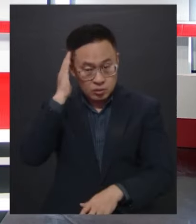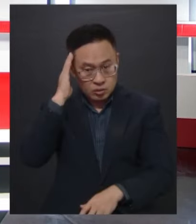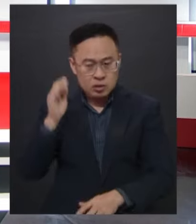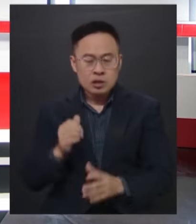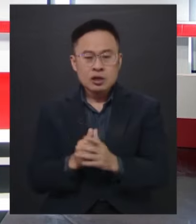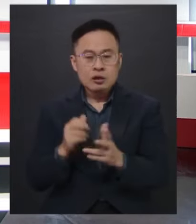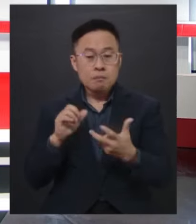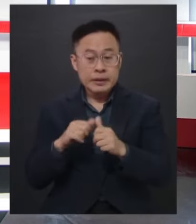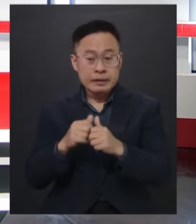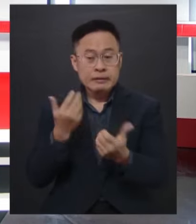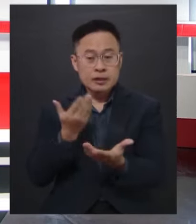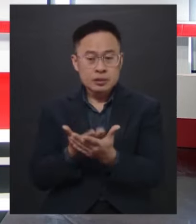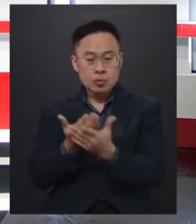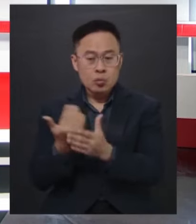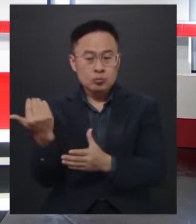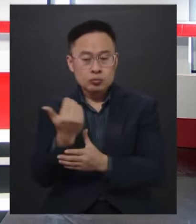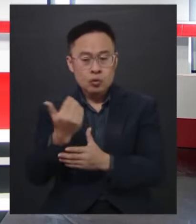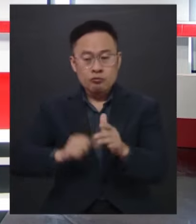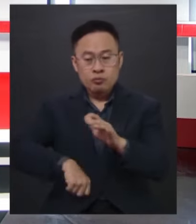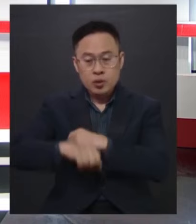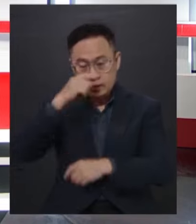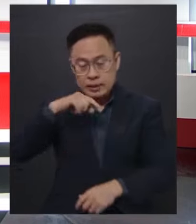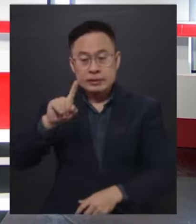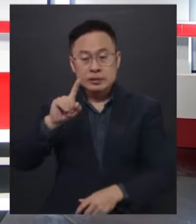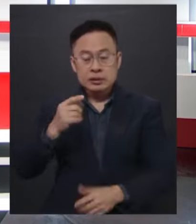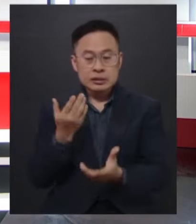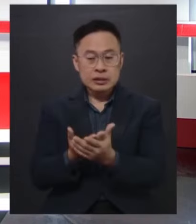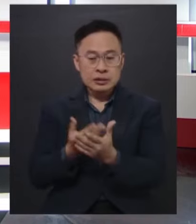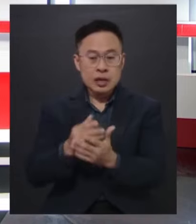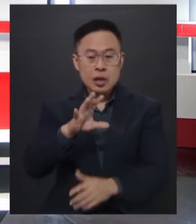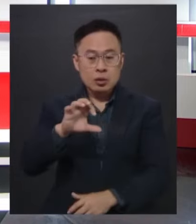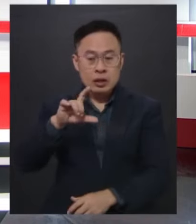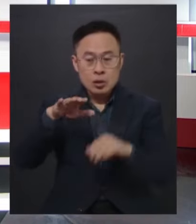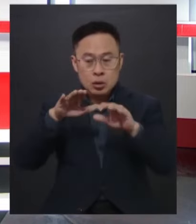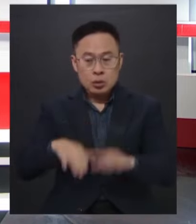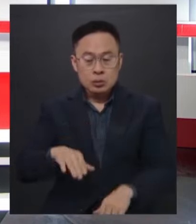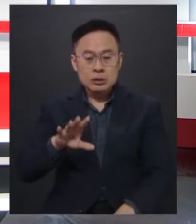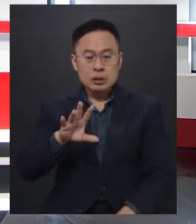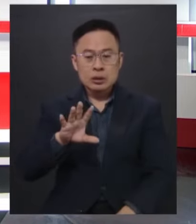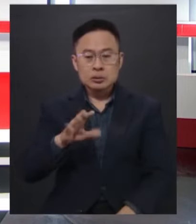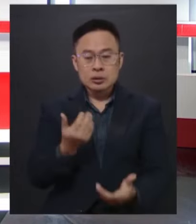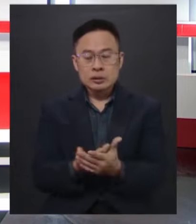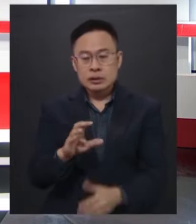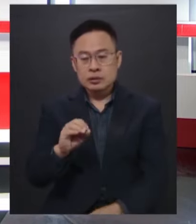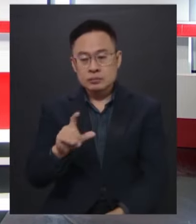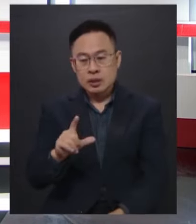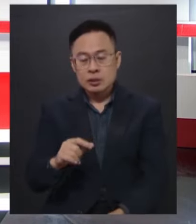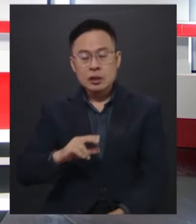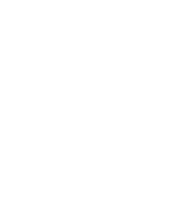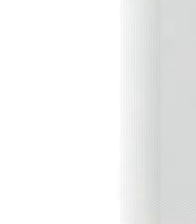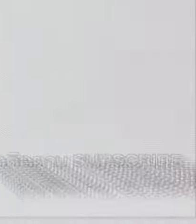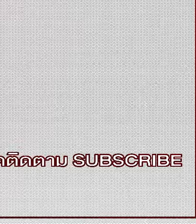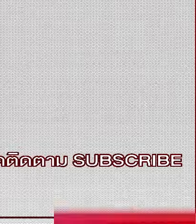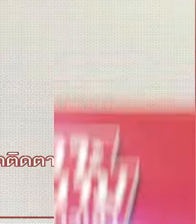หาเรื่องลิขสิทธิ์การแข่งขันฟุตบอลไทยลีกเพราะเคยมีมูลค่ามหาศาลมากๆแต่ว่าณตอนนี้มูลค่าหายไปแล้วก็ต้องถ่ายทอดสดกันเองนะ